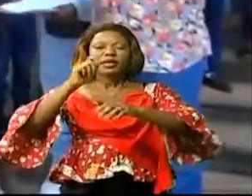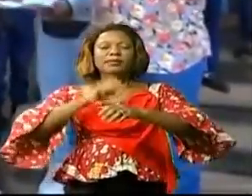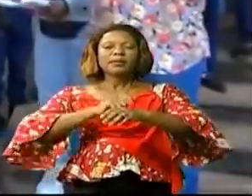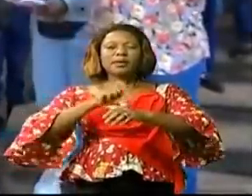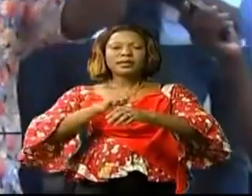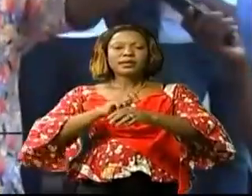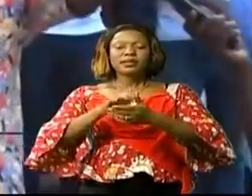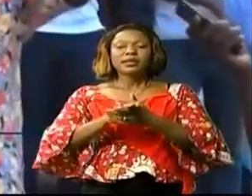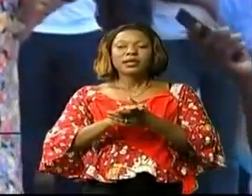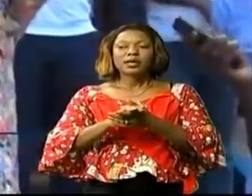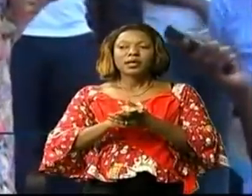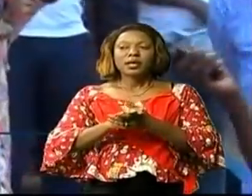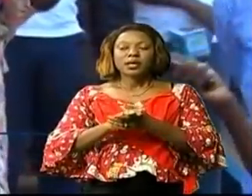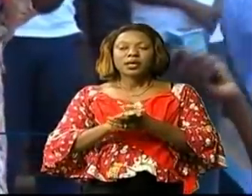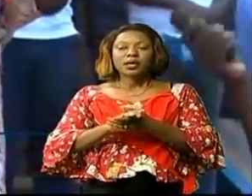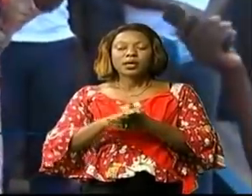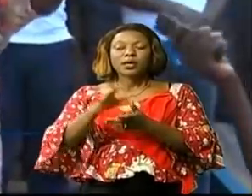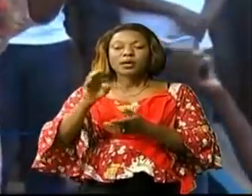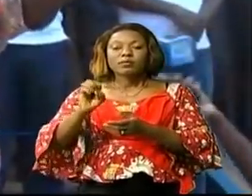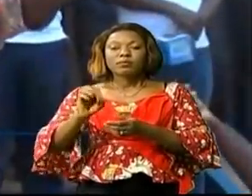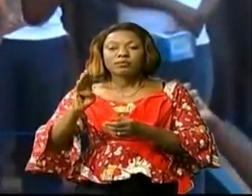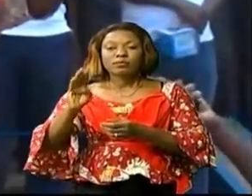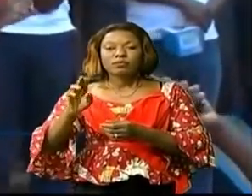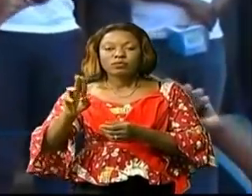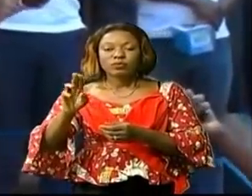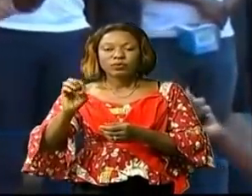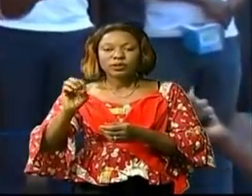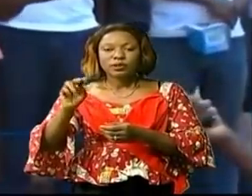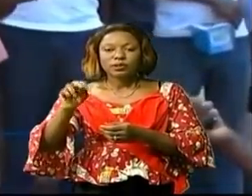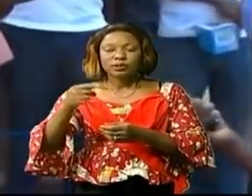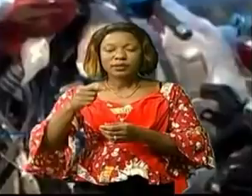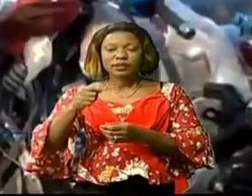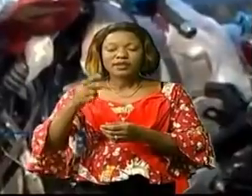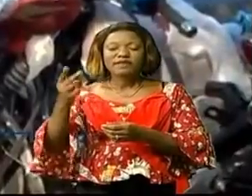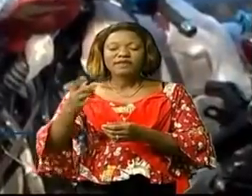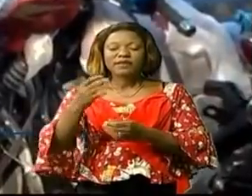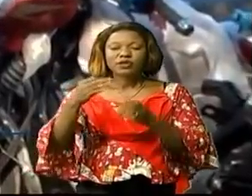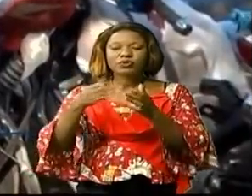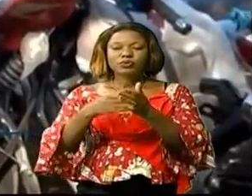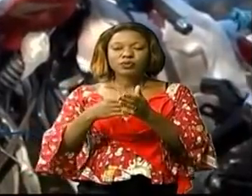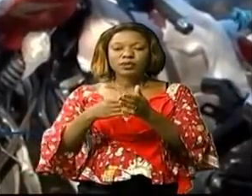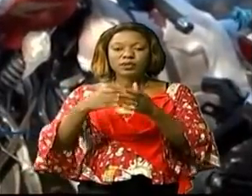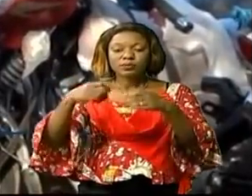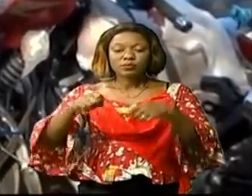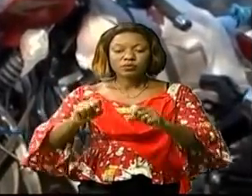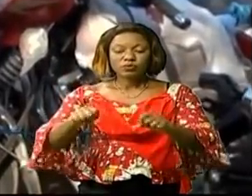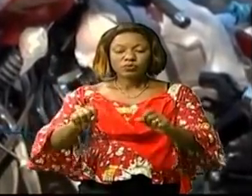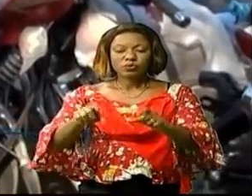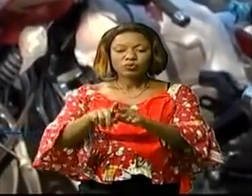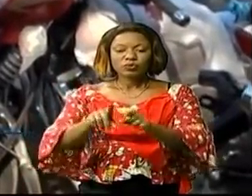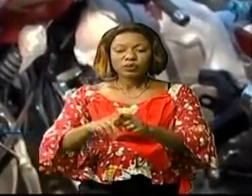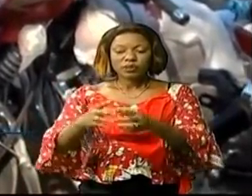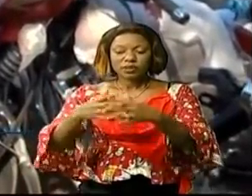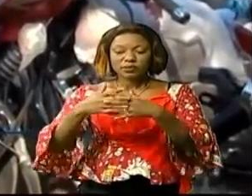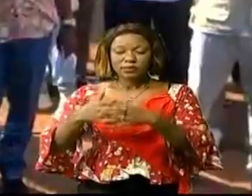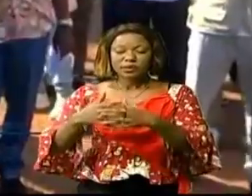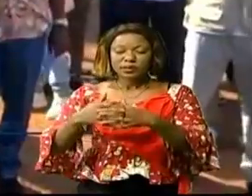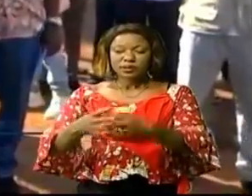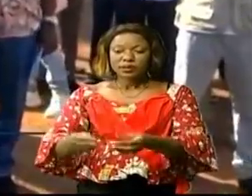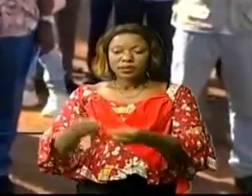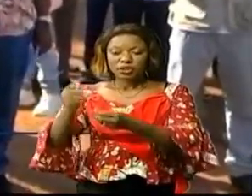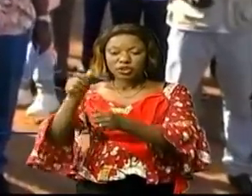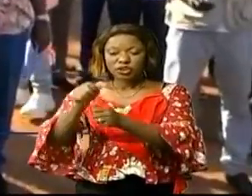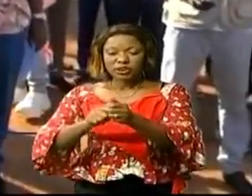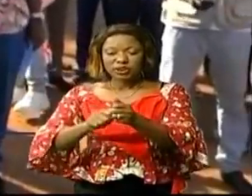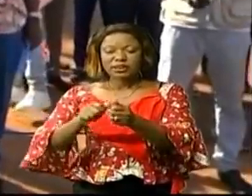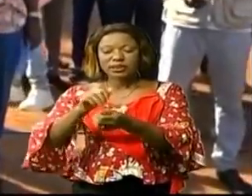Boindé. Au total, 28 motos de marque Hyundai et 3 moteurs apportés selon le besoin de chaque